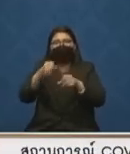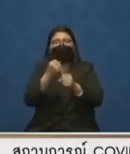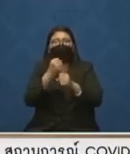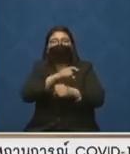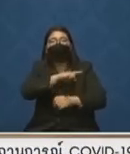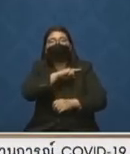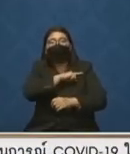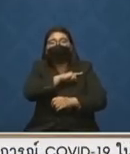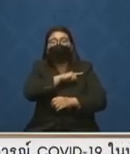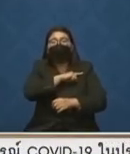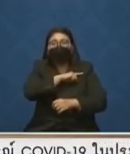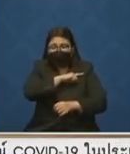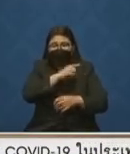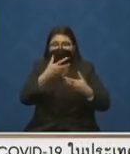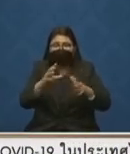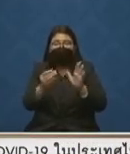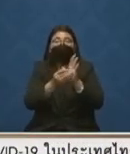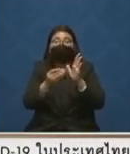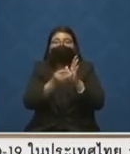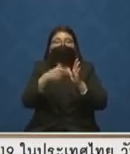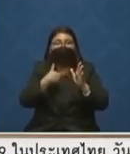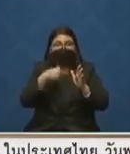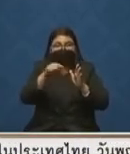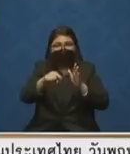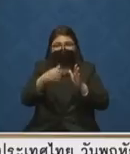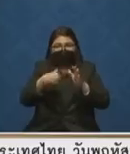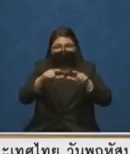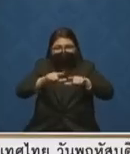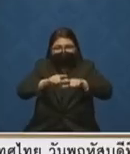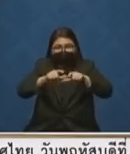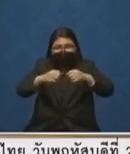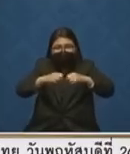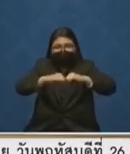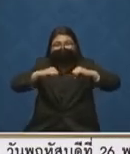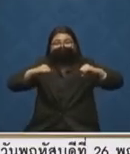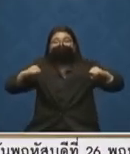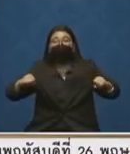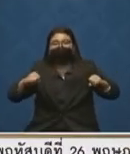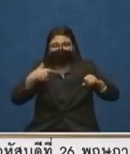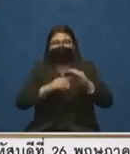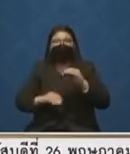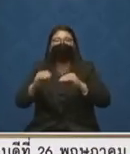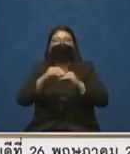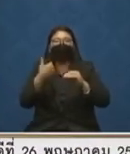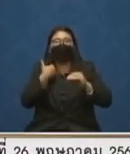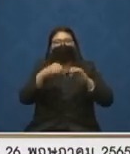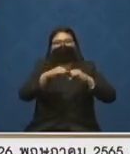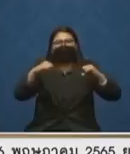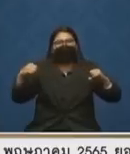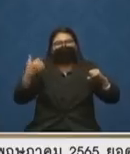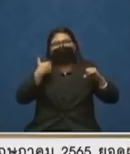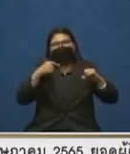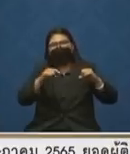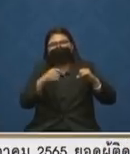ตอนนี้ครม.ไม่มีการลงมติใดๆพลเอกอนุพงษ์ก็ตอบปะทุสดที่วาจาว่าเรื่องนี้ต้องถามกทมธร้าน